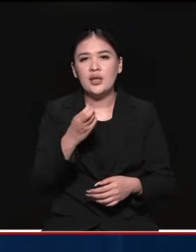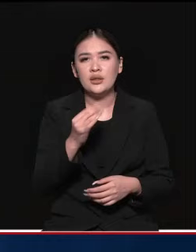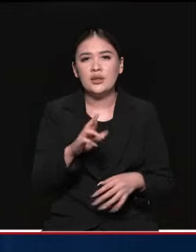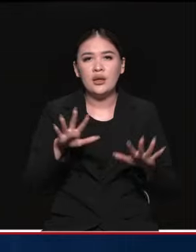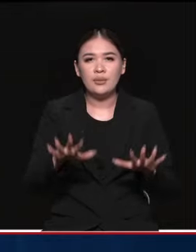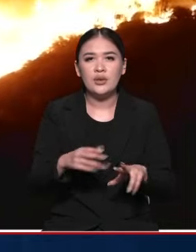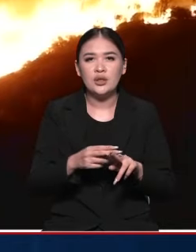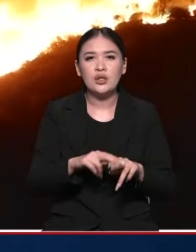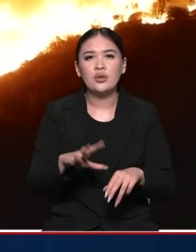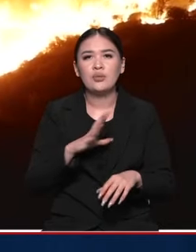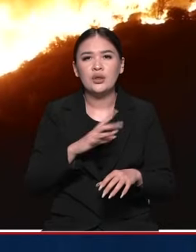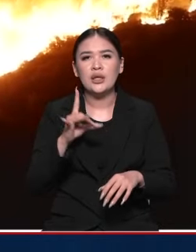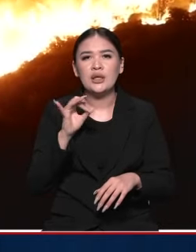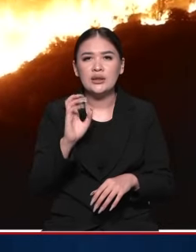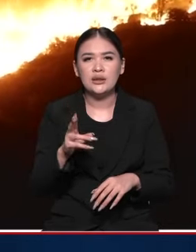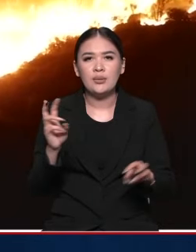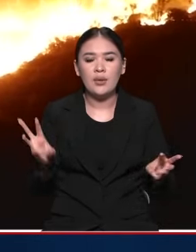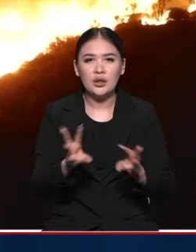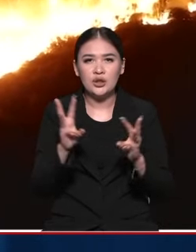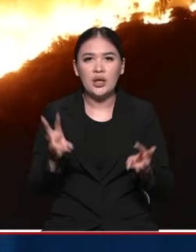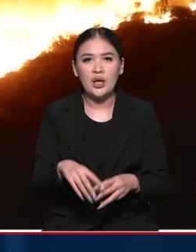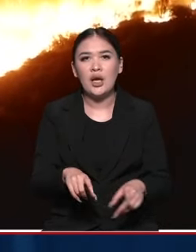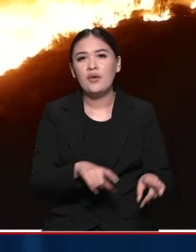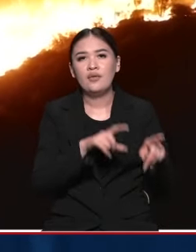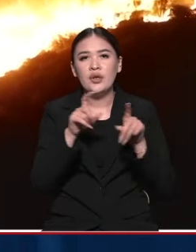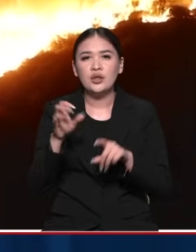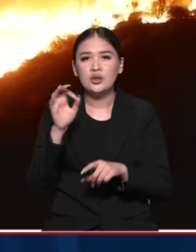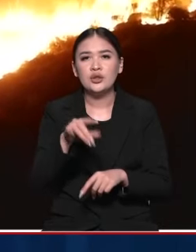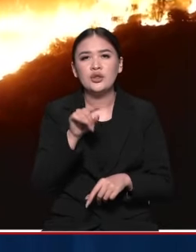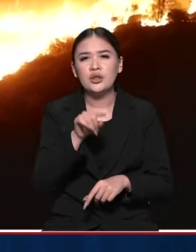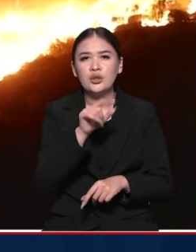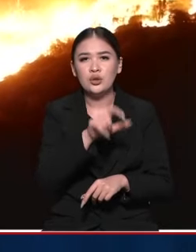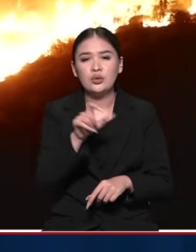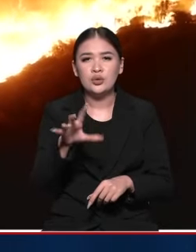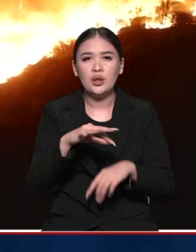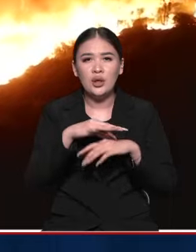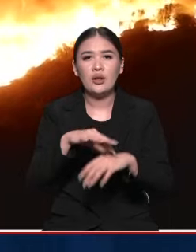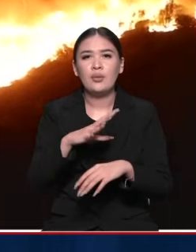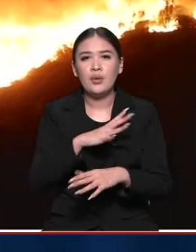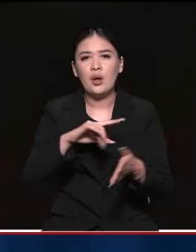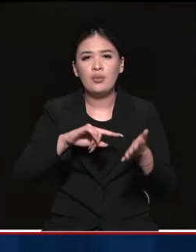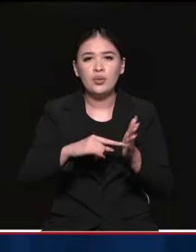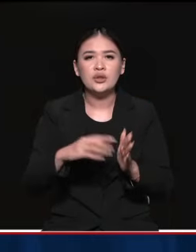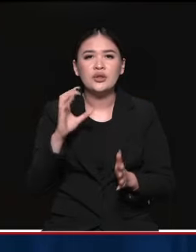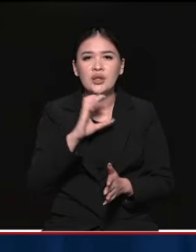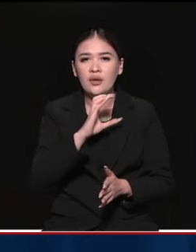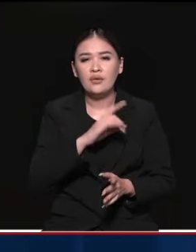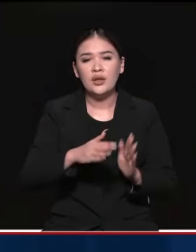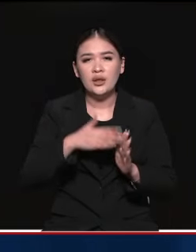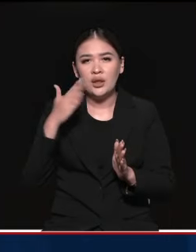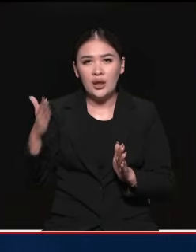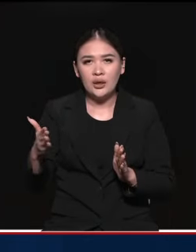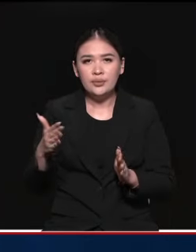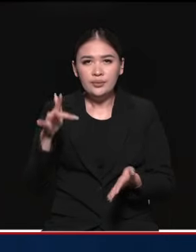признана зоной повышенного риска пожаров. Эвакуация потребовалась тысячам людей их населенных пунктах к северу от греческой столицы.